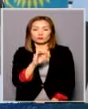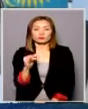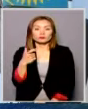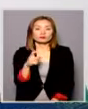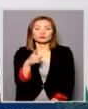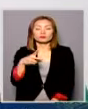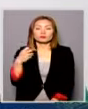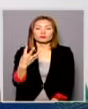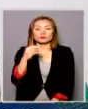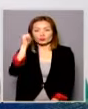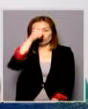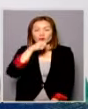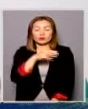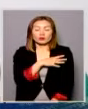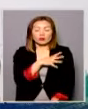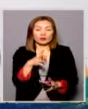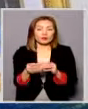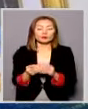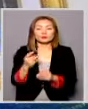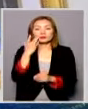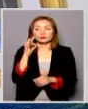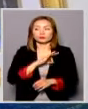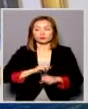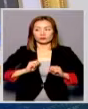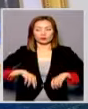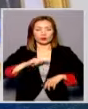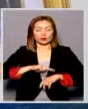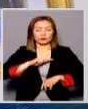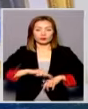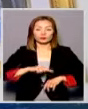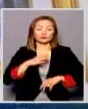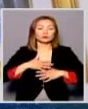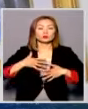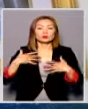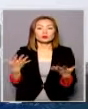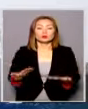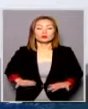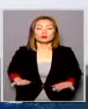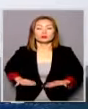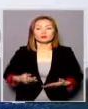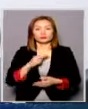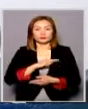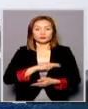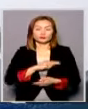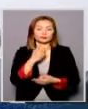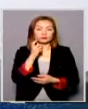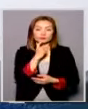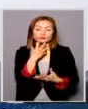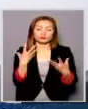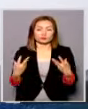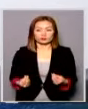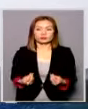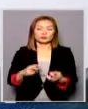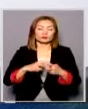в 2014 году. Она предоставляет возможность работникам, которые большую часть своей жизни проработали в суровых условиях и